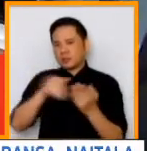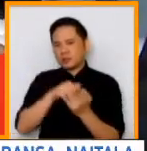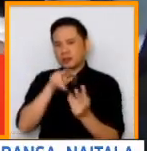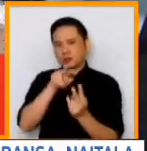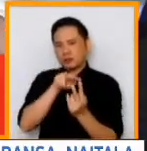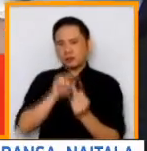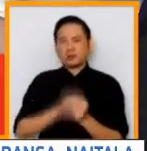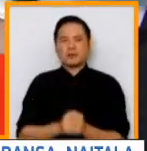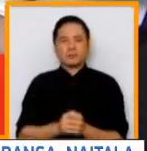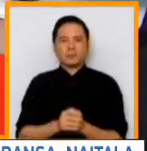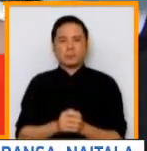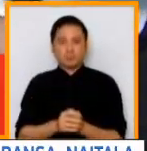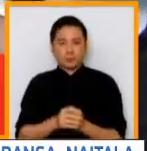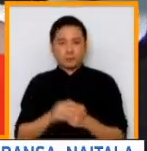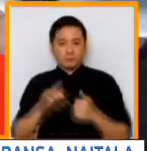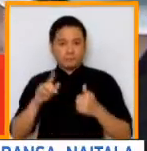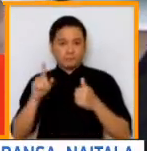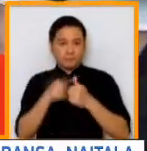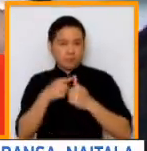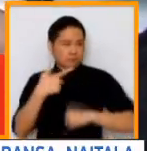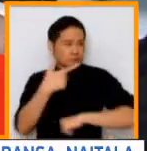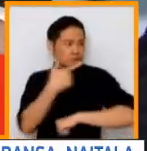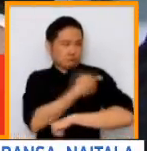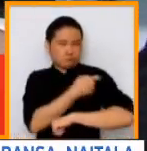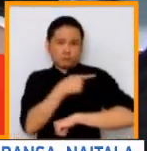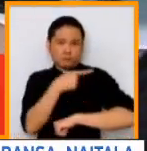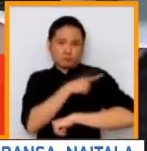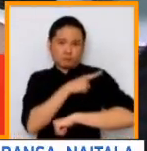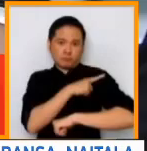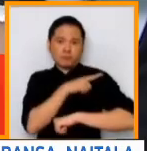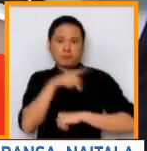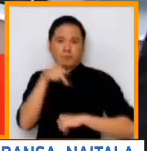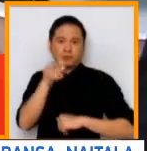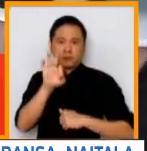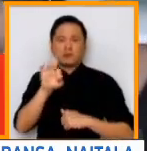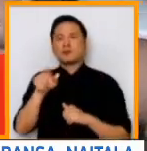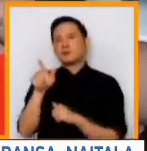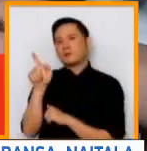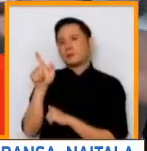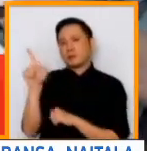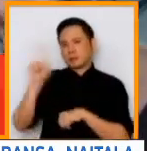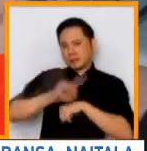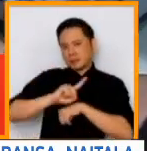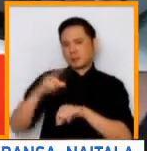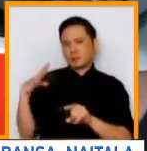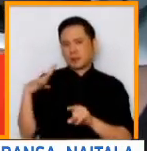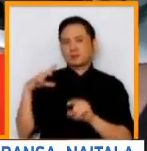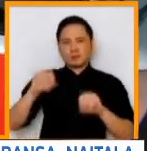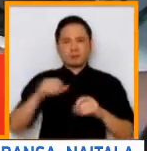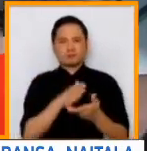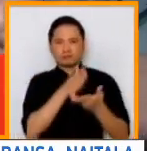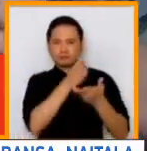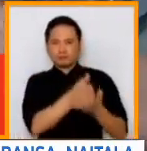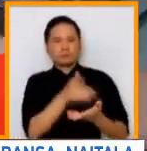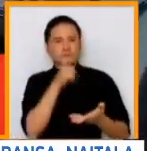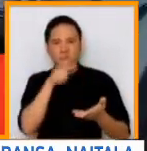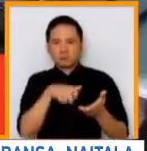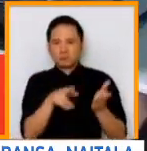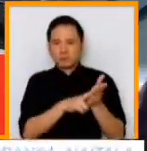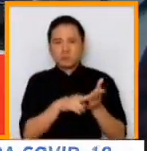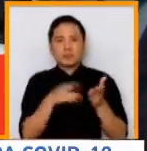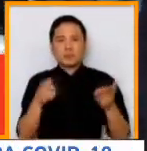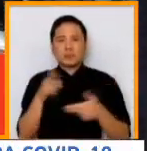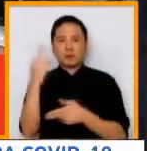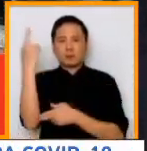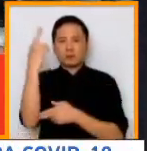ng Pfizer at hindi pa nabakunahan ng second dose sa loob ng 21 days, maaari rin sila mag-walk-in, hindi dito kundi sa Robinson's Place